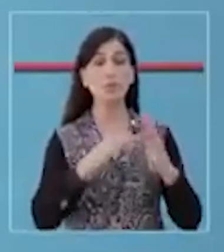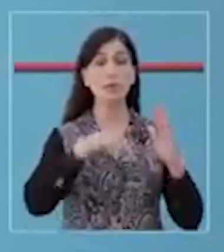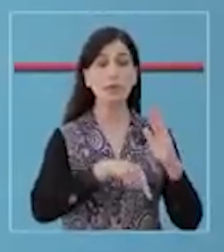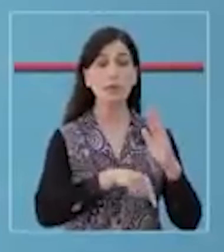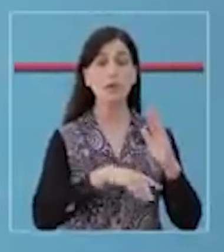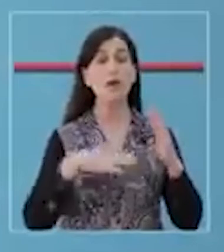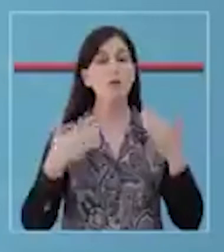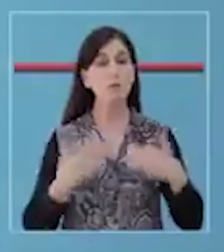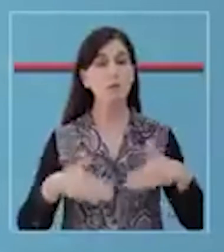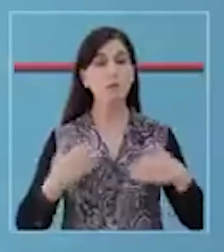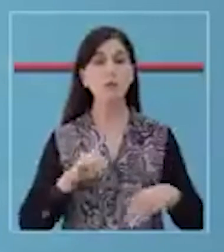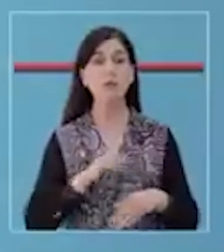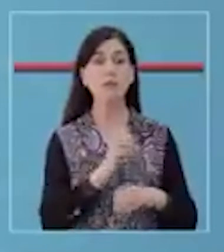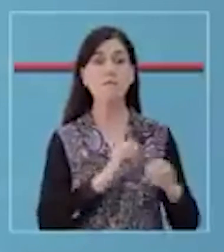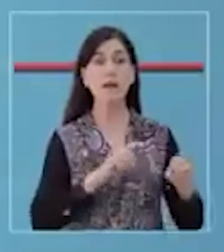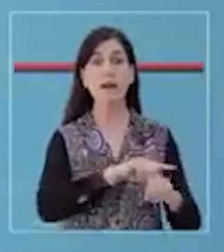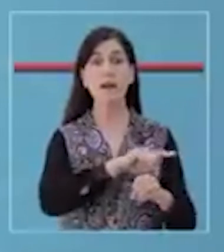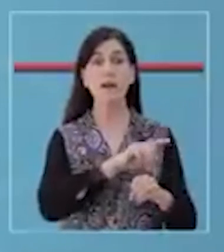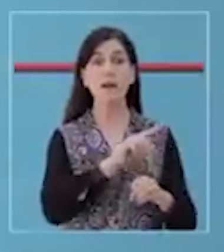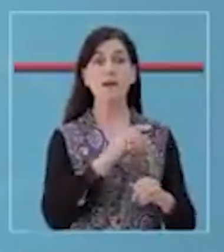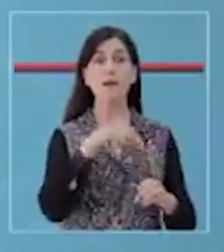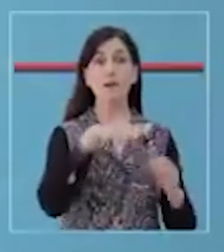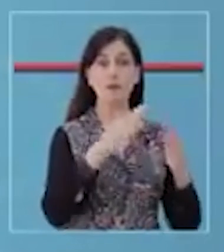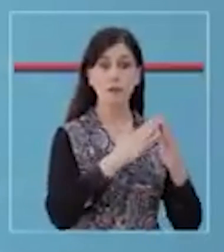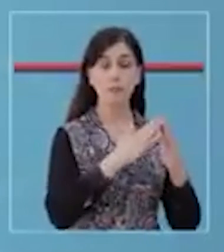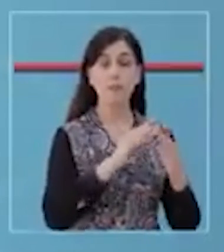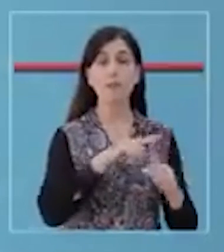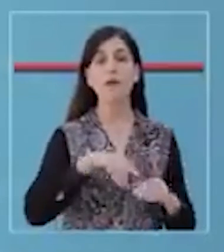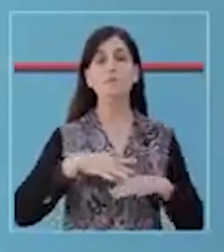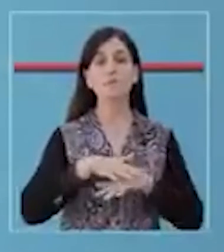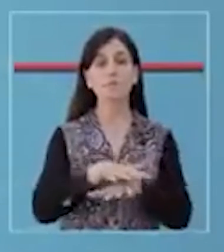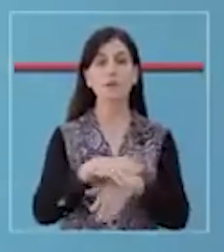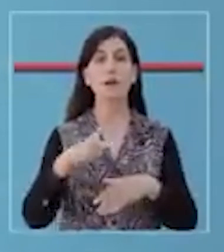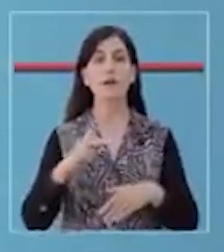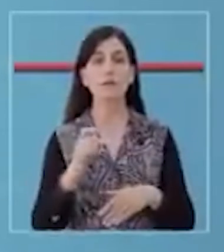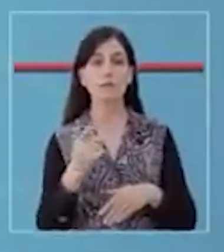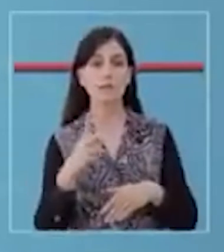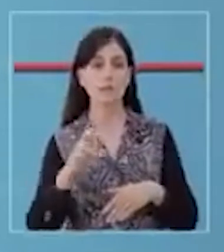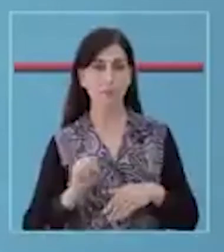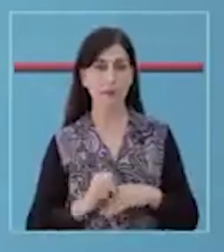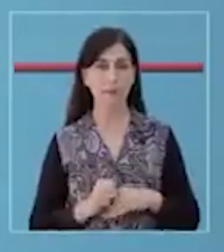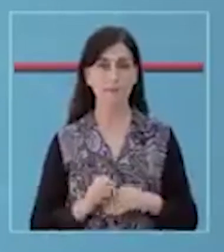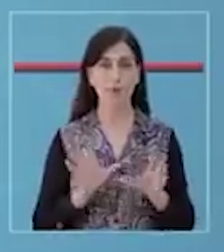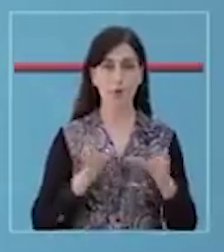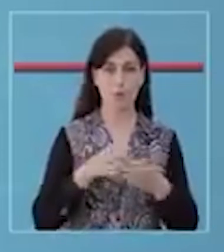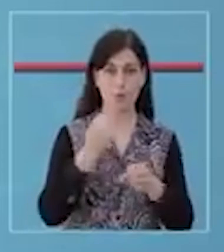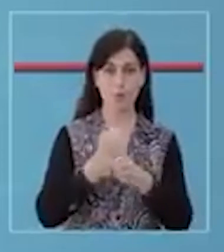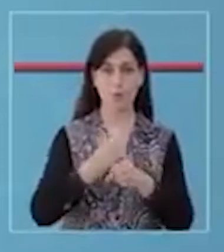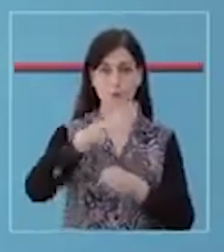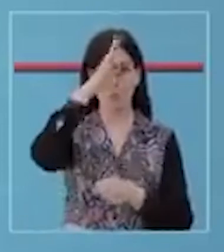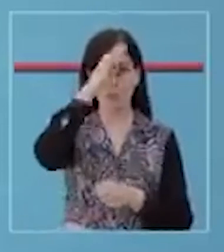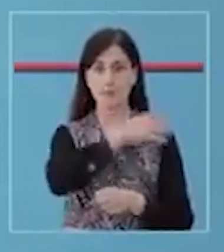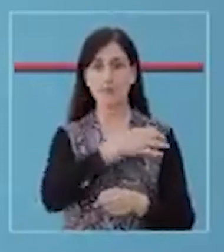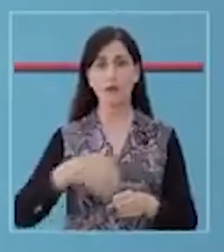e karantinës është e dënueshme, pasi rrezikon shëndetin e qytetarëve. Me organet e rendit po intensifikohet